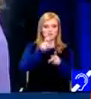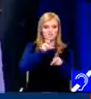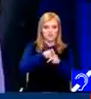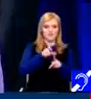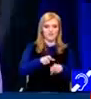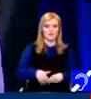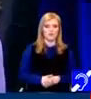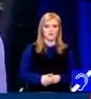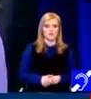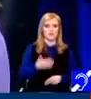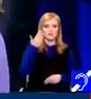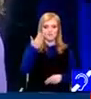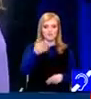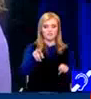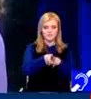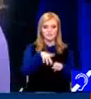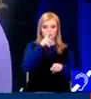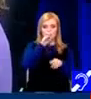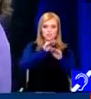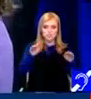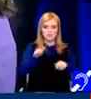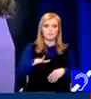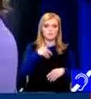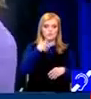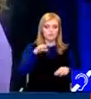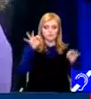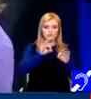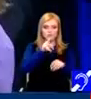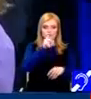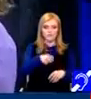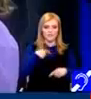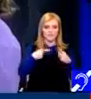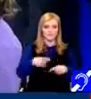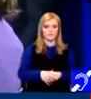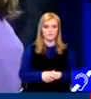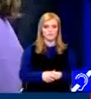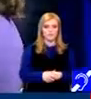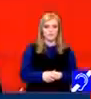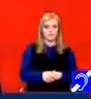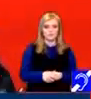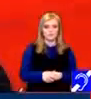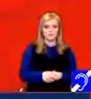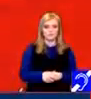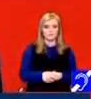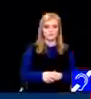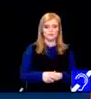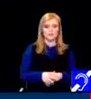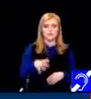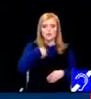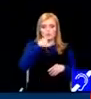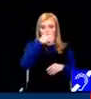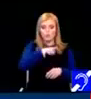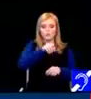ведьмой на вашей программе. Да, Ксения Анатольевна. И вы это позволяете здесь делать каждый раз. Ксения Анатольевна, я не имею права надеть на нее